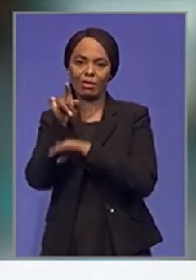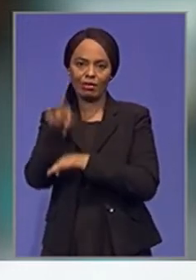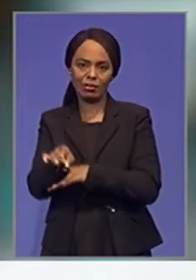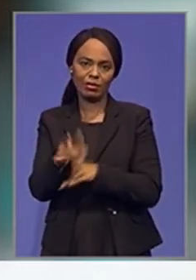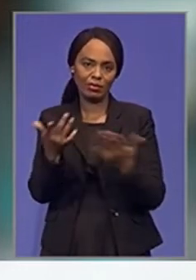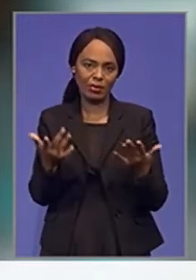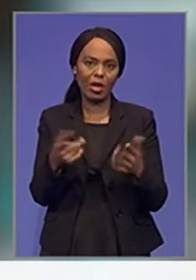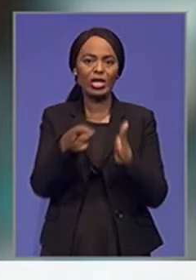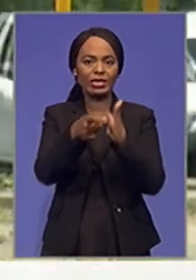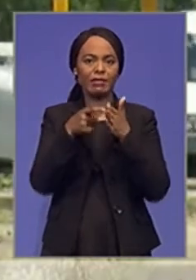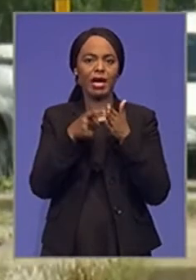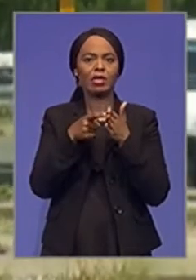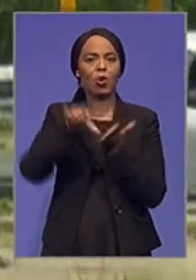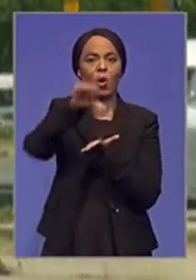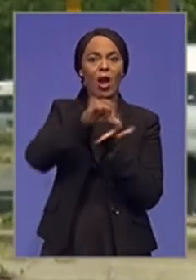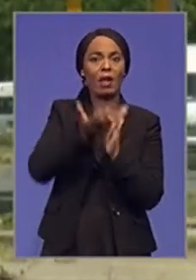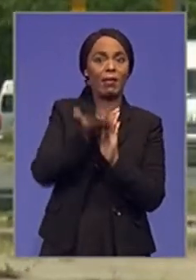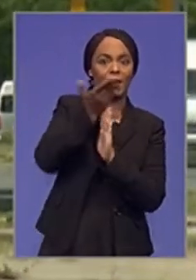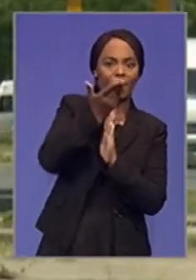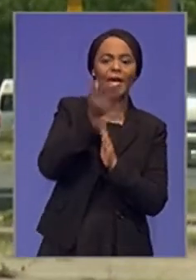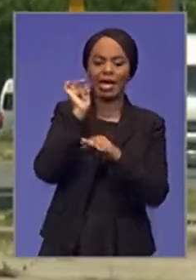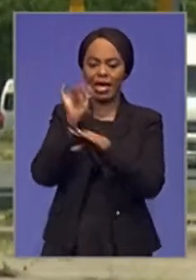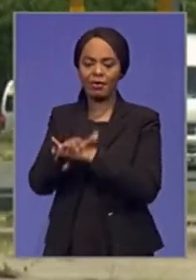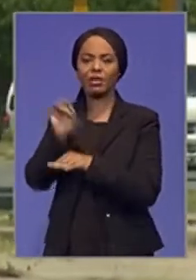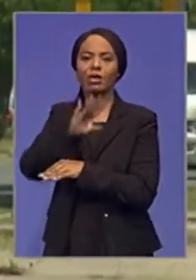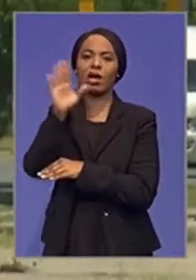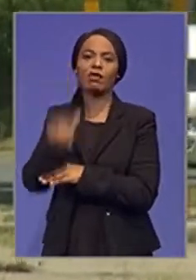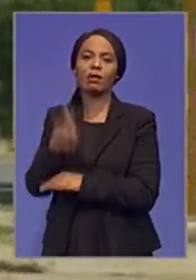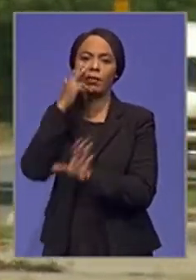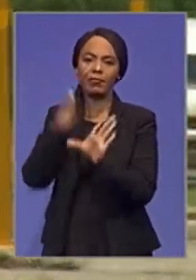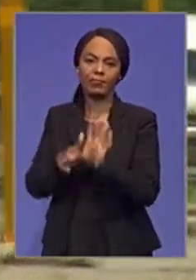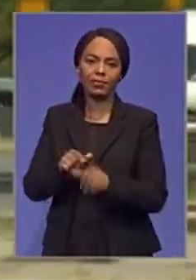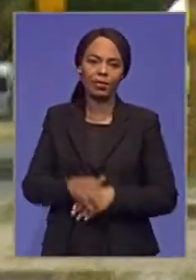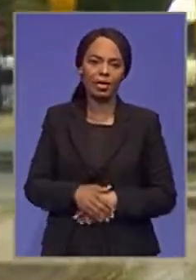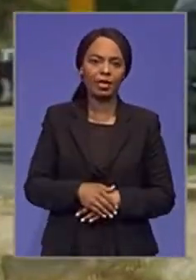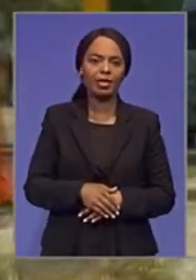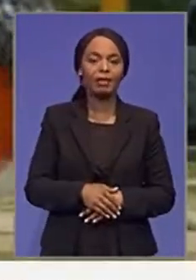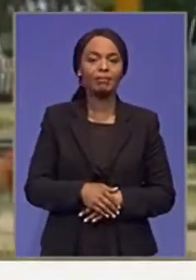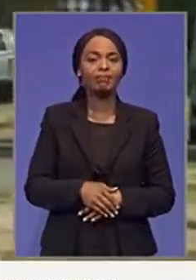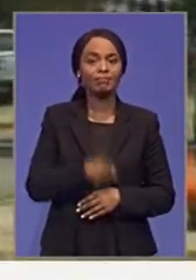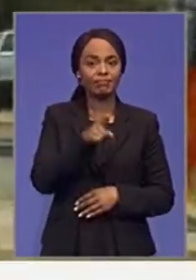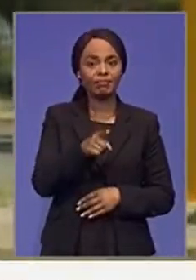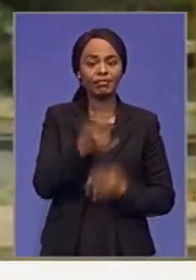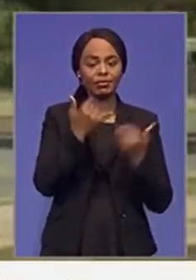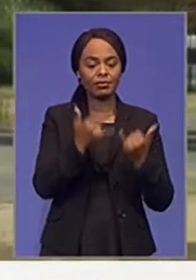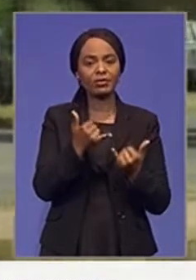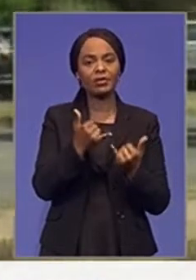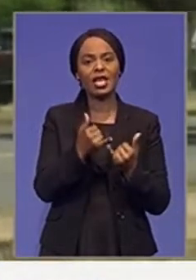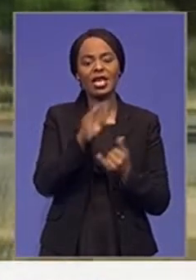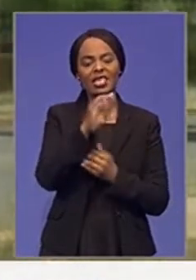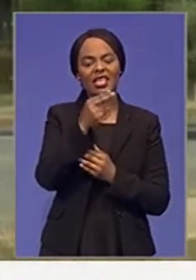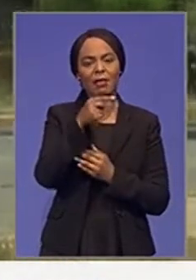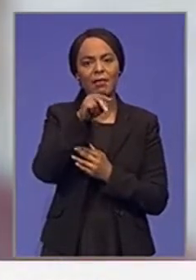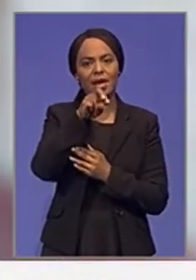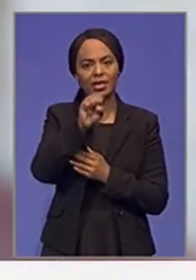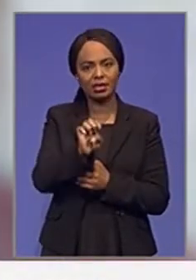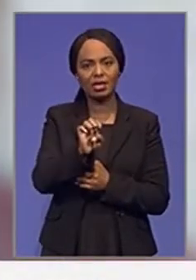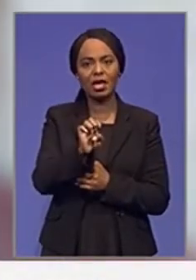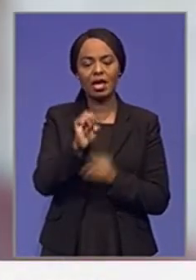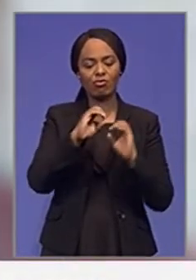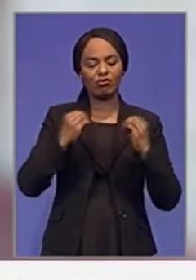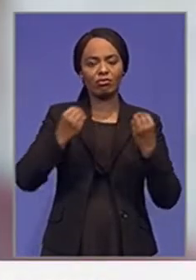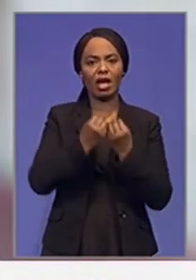ya oli go godimo. Northwest Chamber of Commerce and Industry ya re go duelwa ga lekgetho mo Afrika